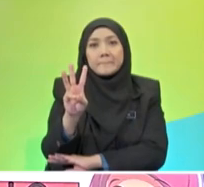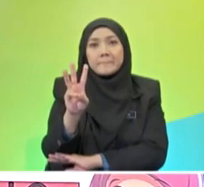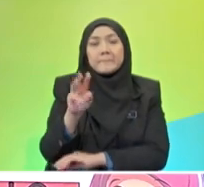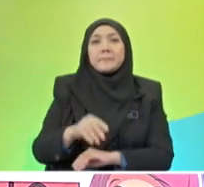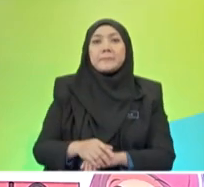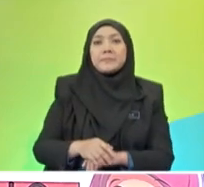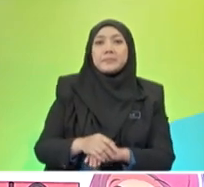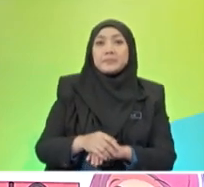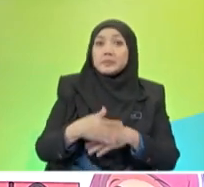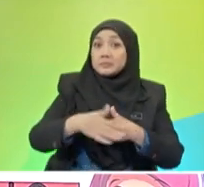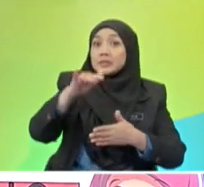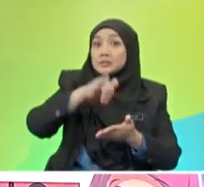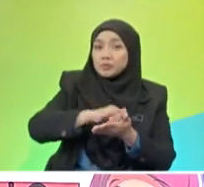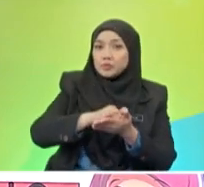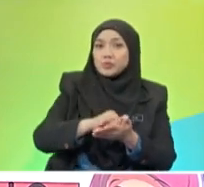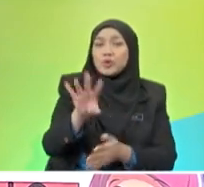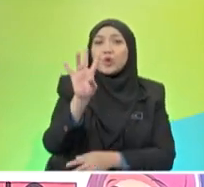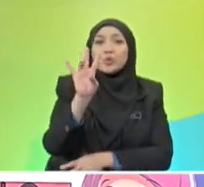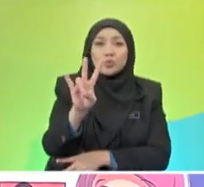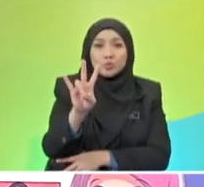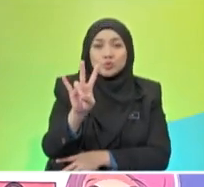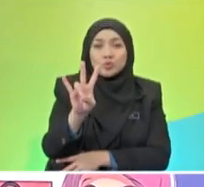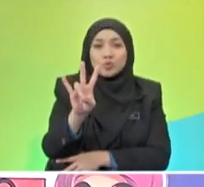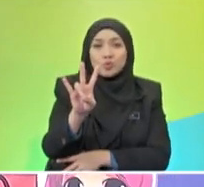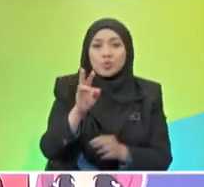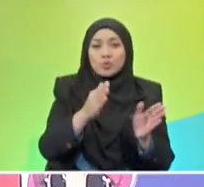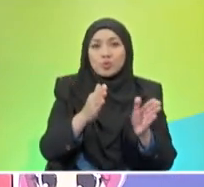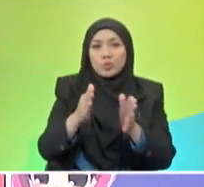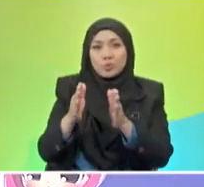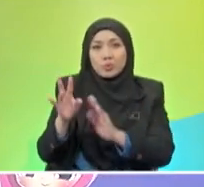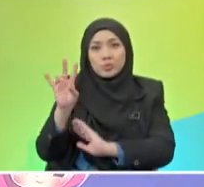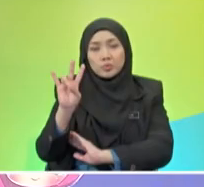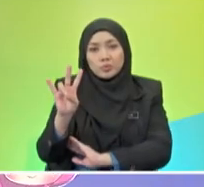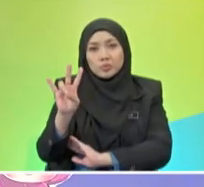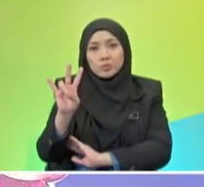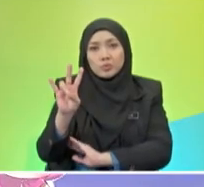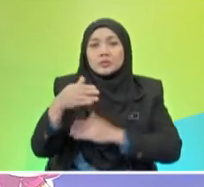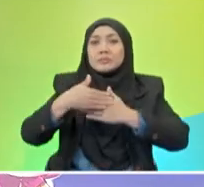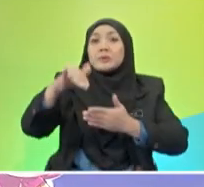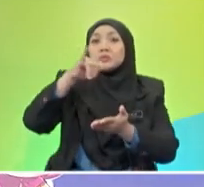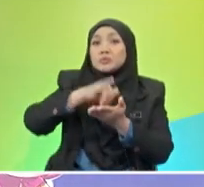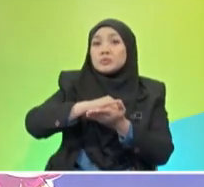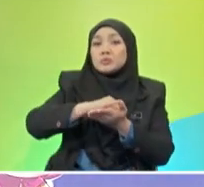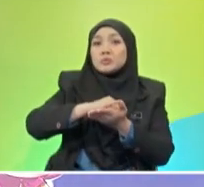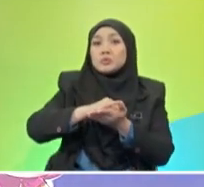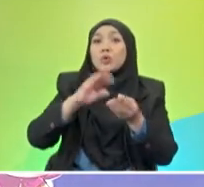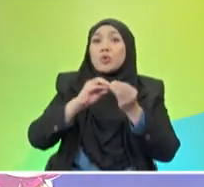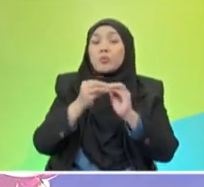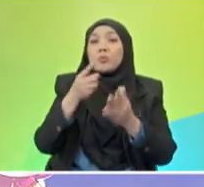Enam, seterusnya? Tujuh. Tujuh, betul. Lepas tujuh apa? Apa jawapannya?